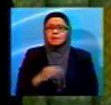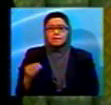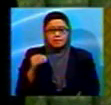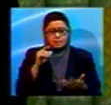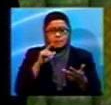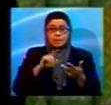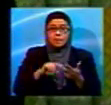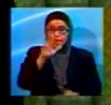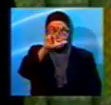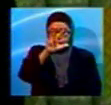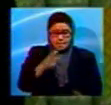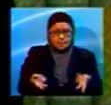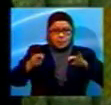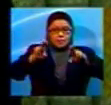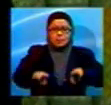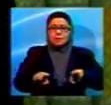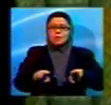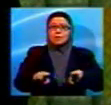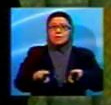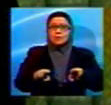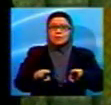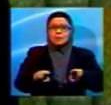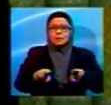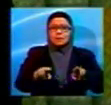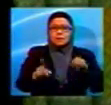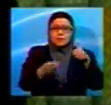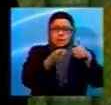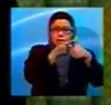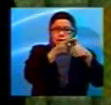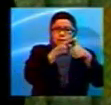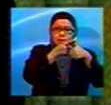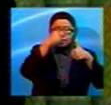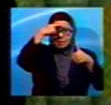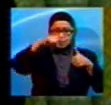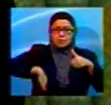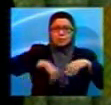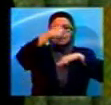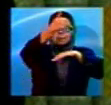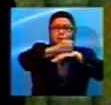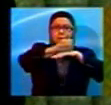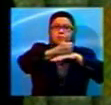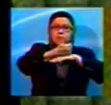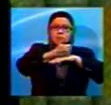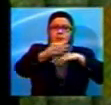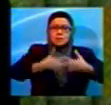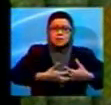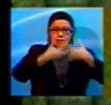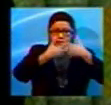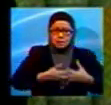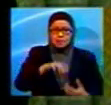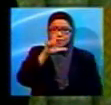tiga MOU yang telah ditandatangani iaitu satu untuk membina kilang LPG satu